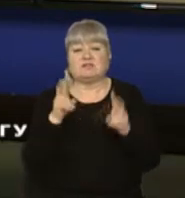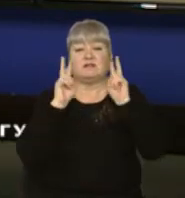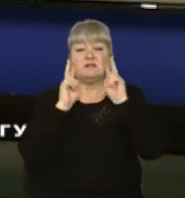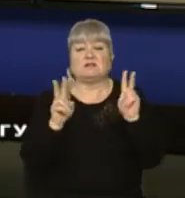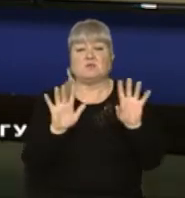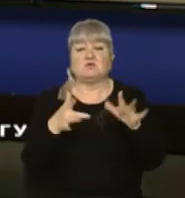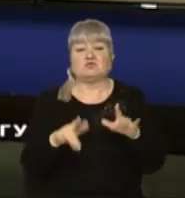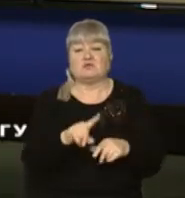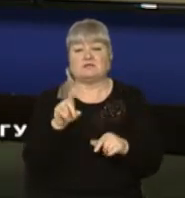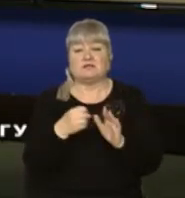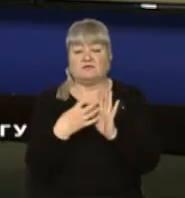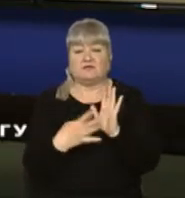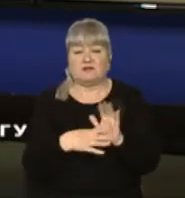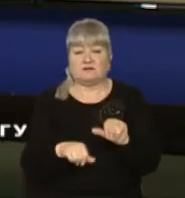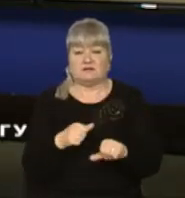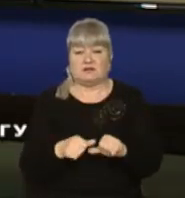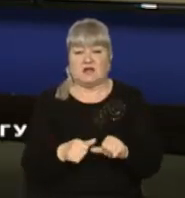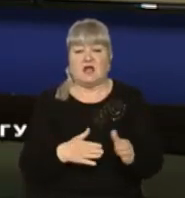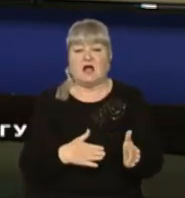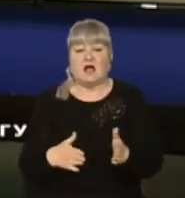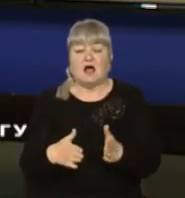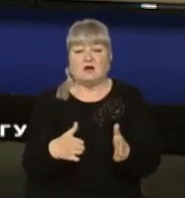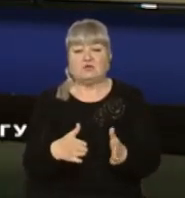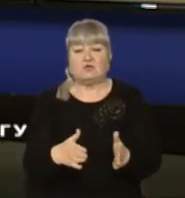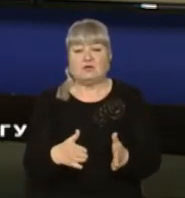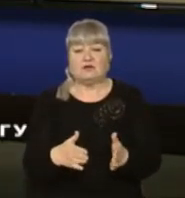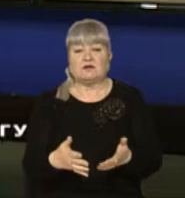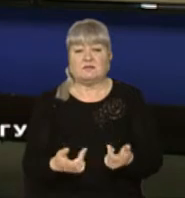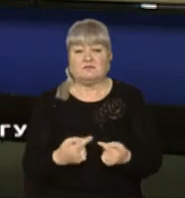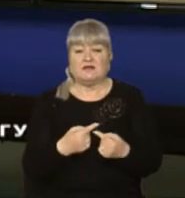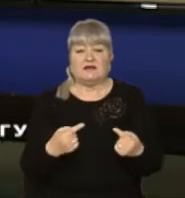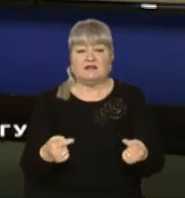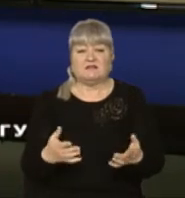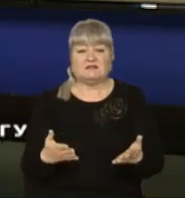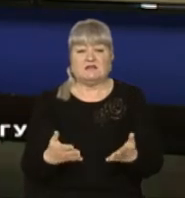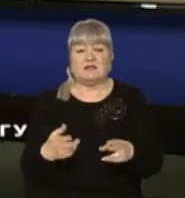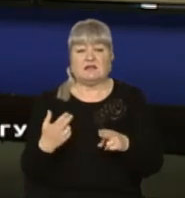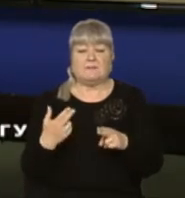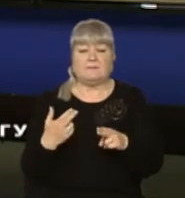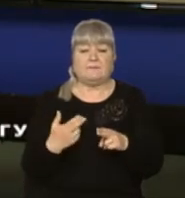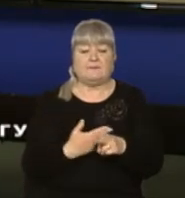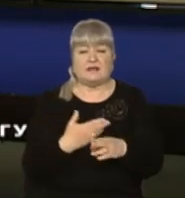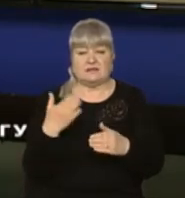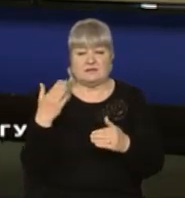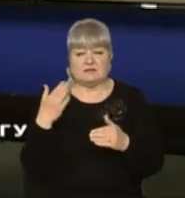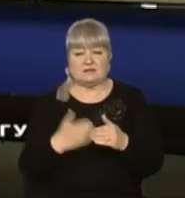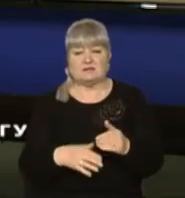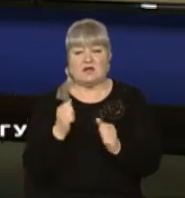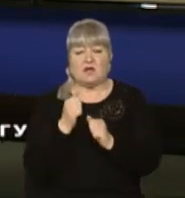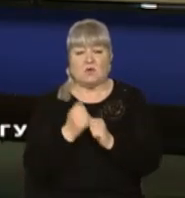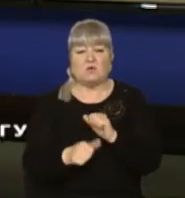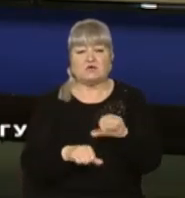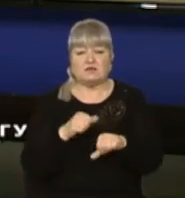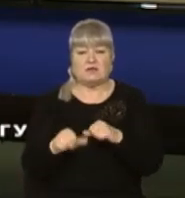кошториса за 19-й рік. А дороги по вулиці Івана Франка і різних дорог, які вони без перестанку кожен рік ремонтують, стають